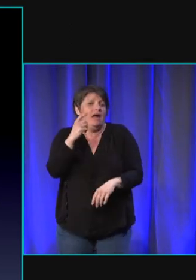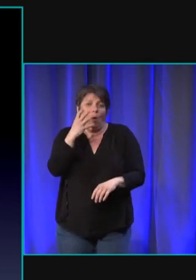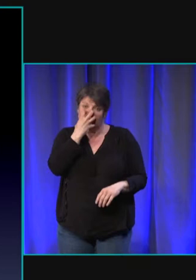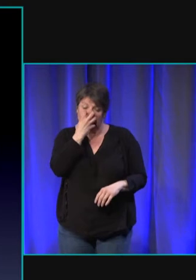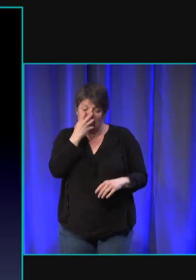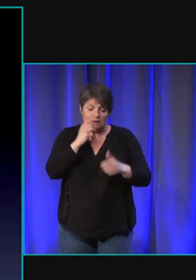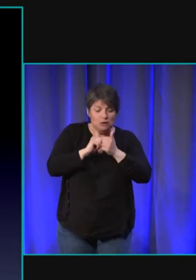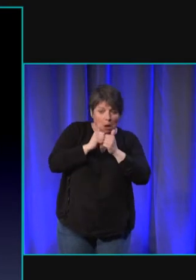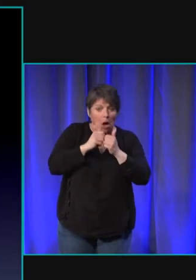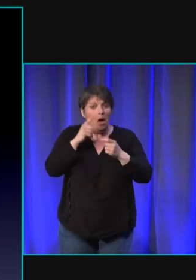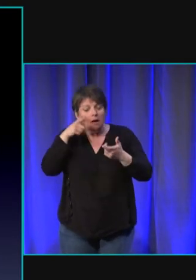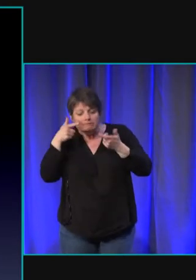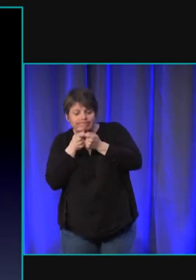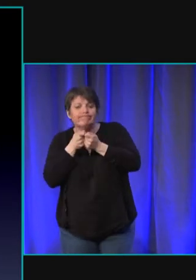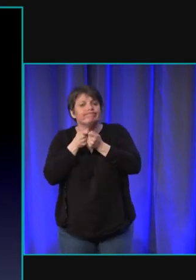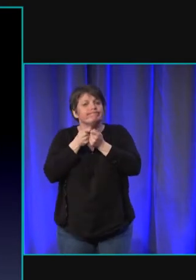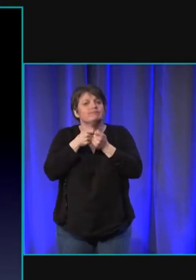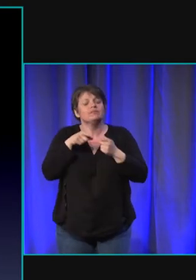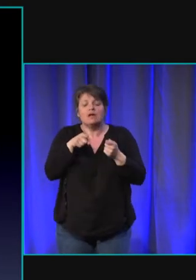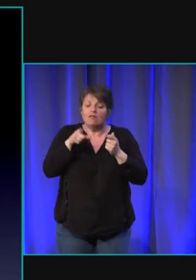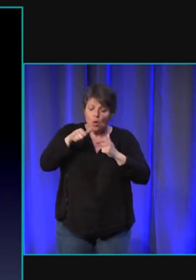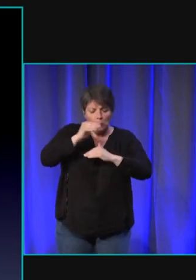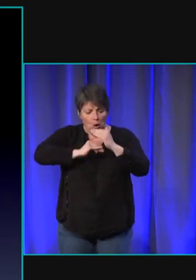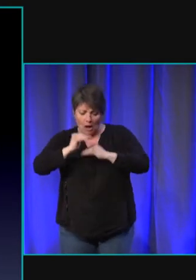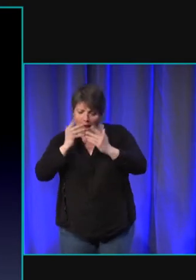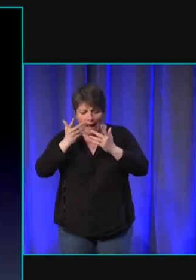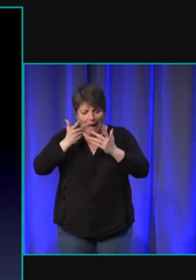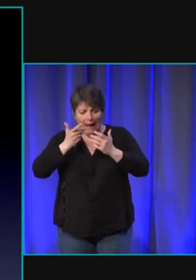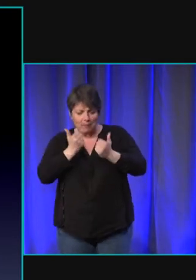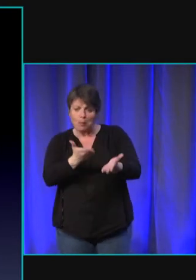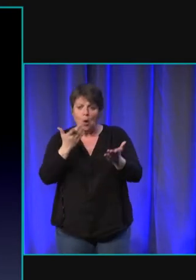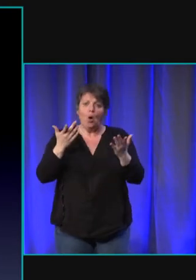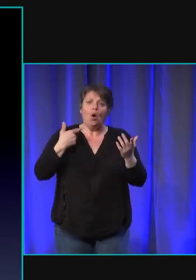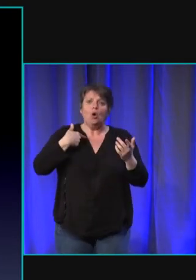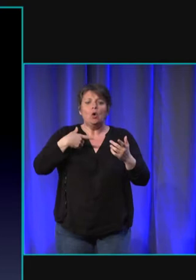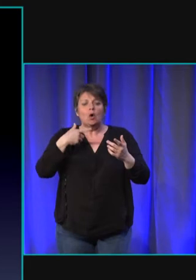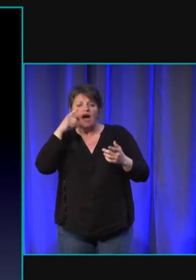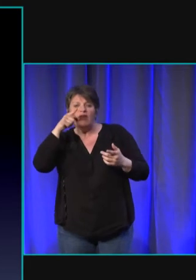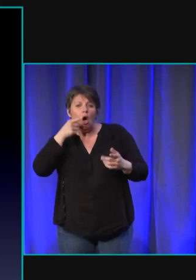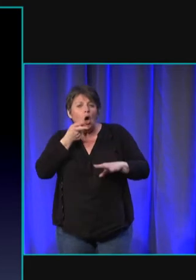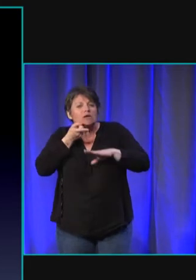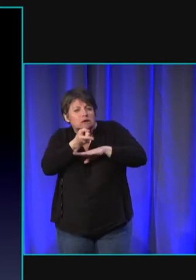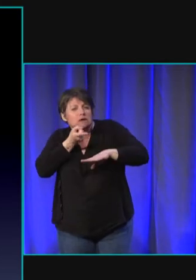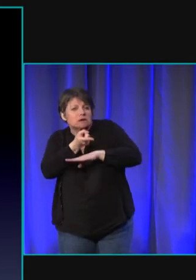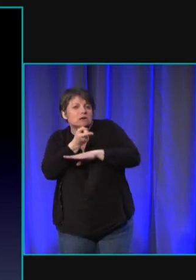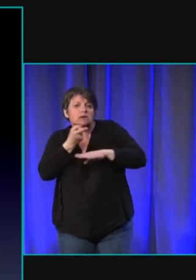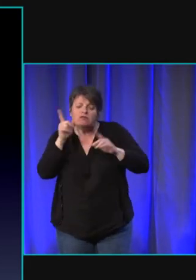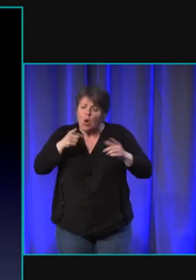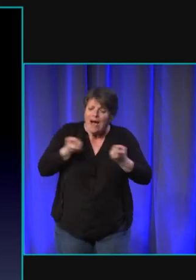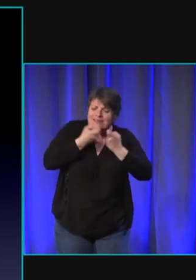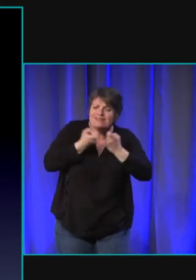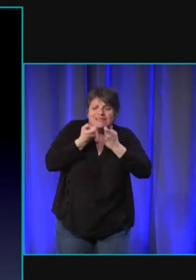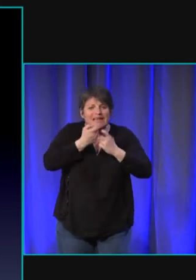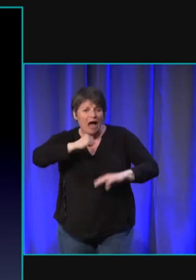Et ce programme-là, en fait, il doit être basé sur des activités d'endurance. Alors, ça peut être des activités continues à